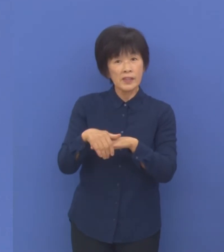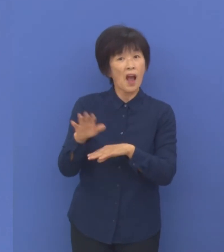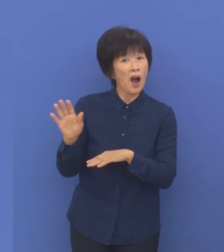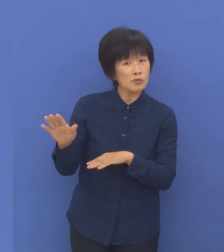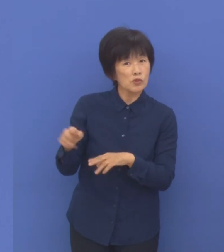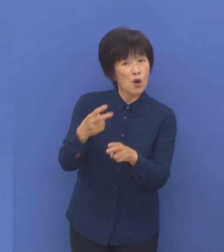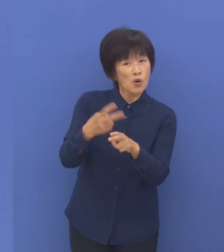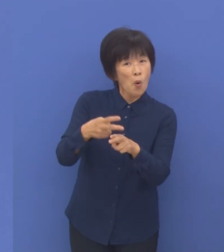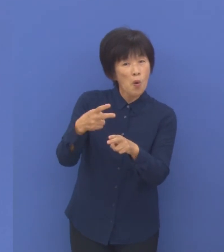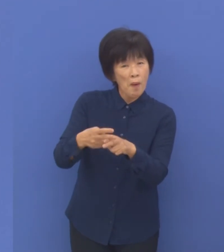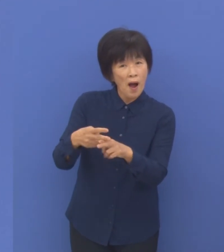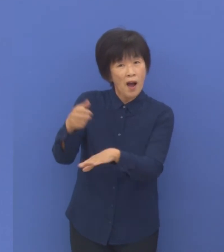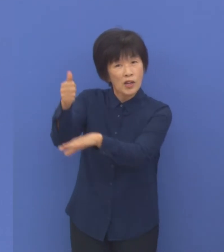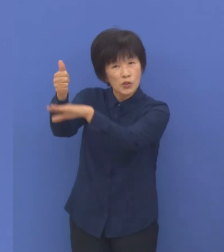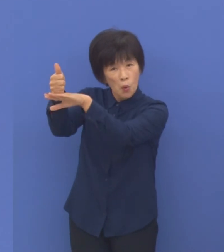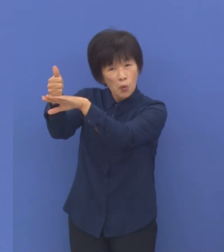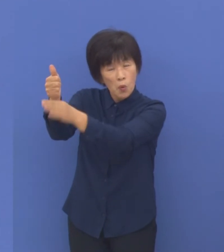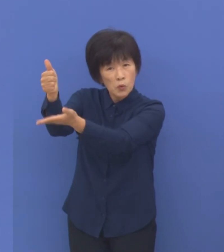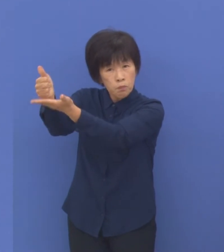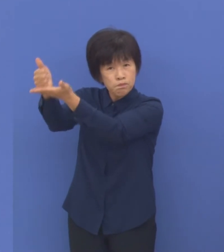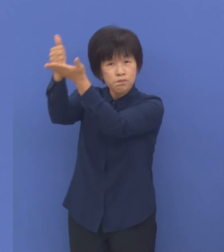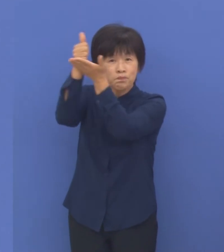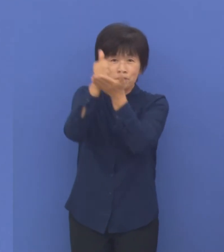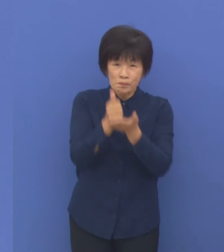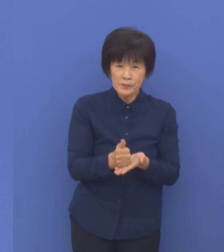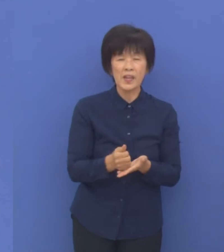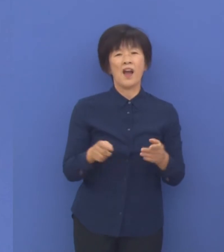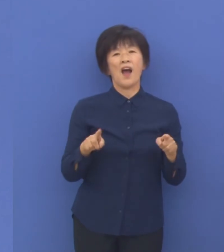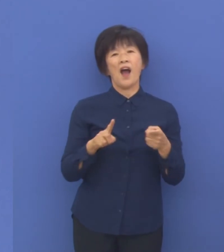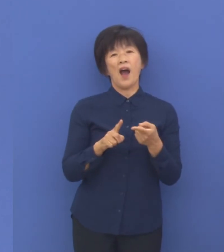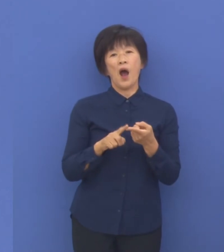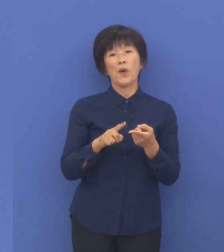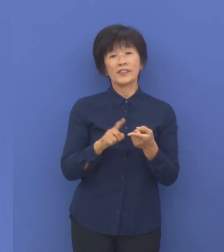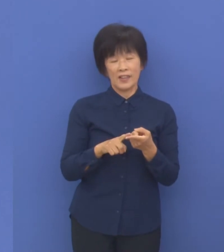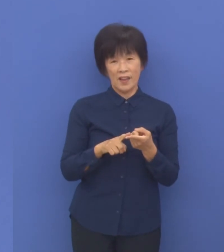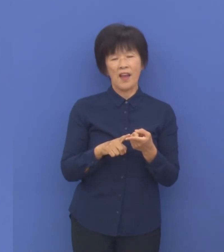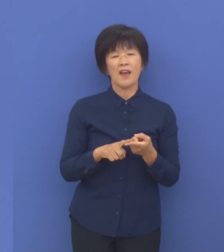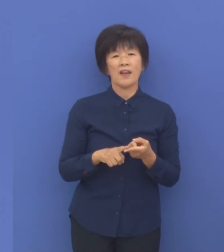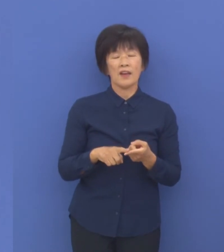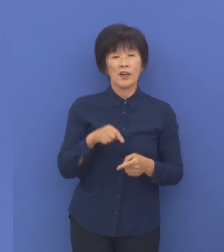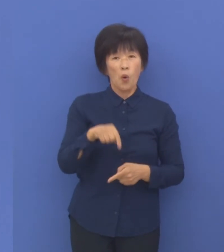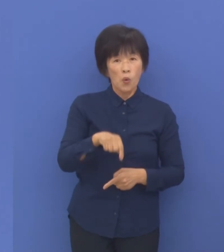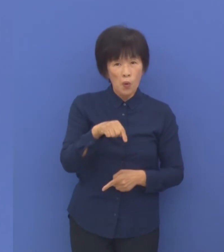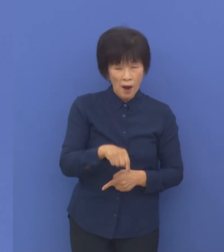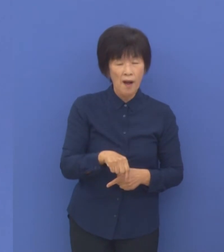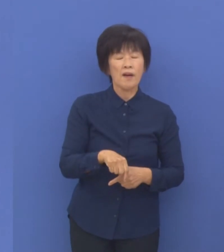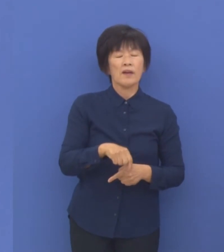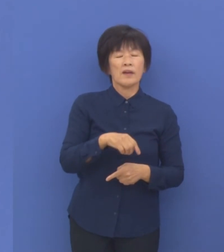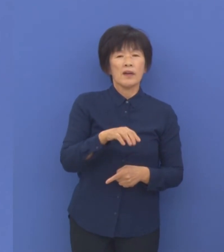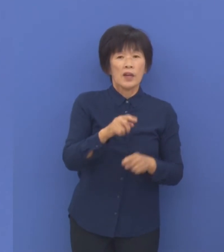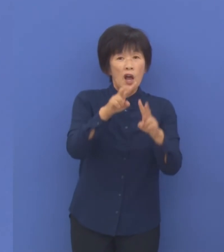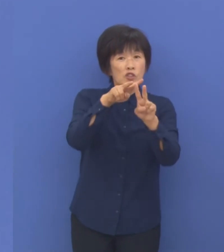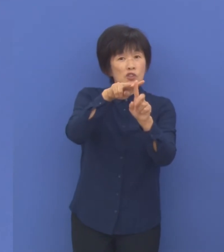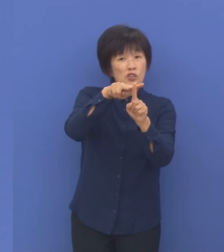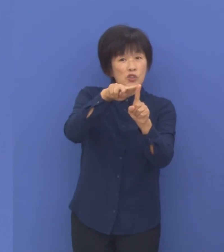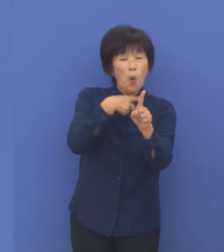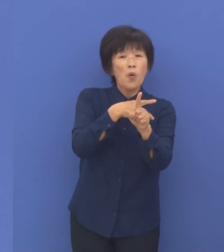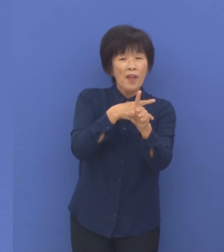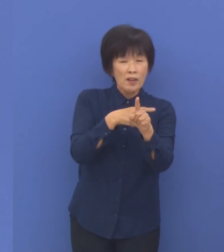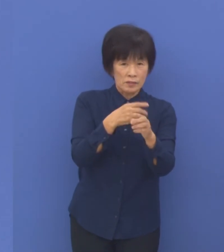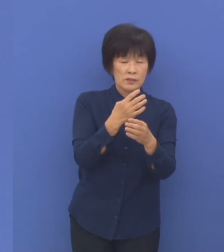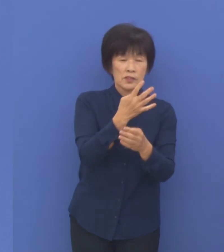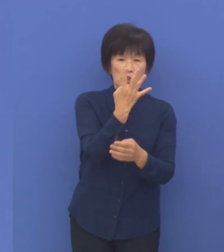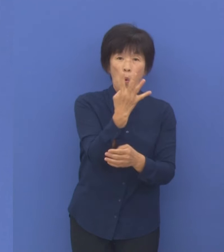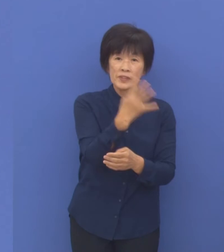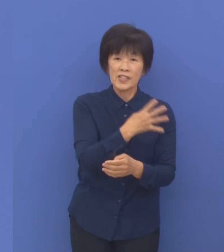いる病はローマ教皇の雷先に合わせて本紙が天正遣欧少年使節や世界